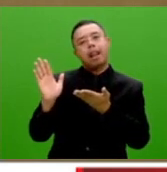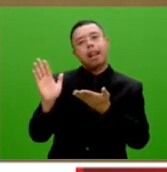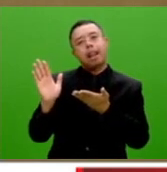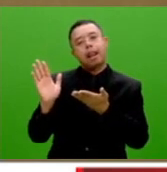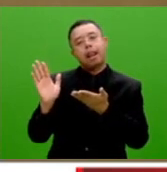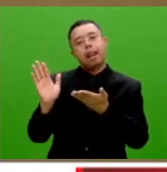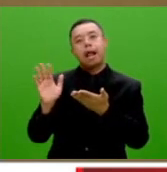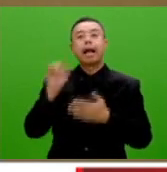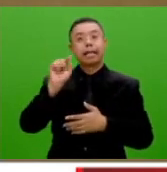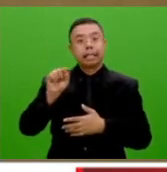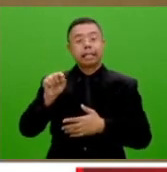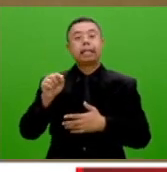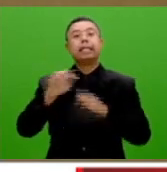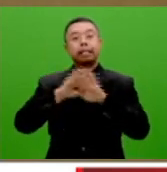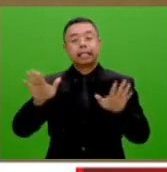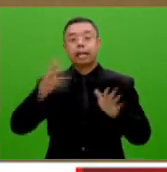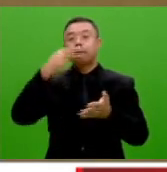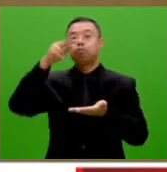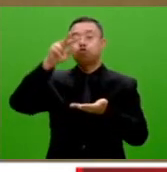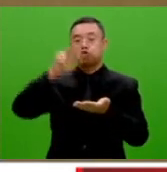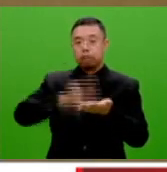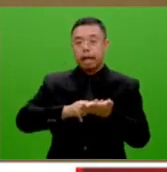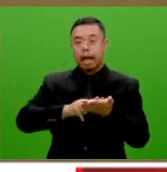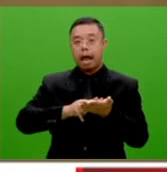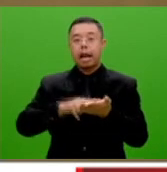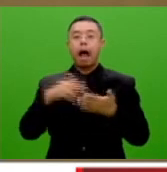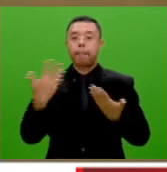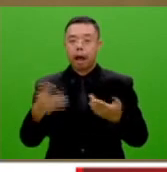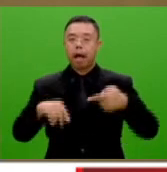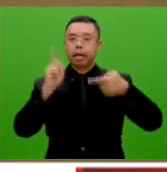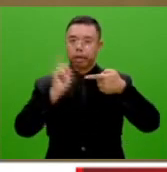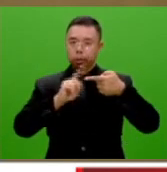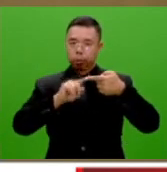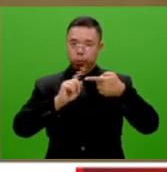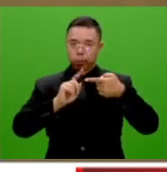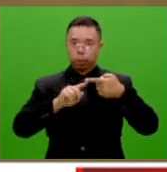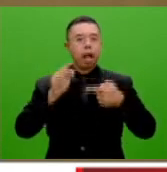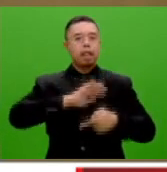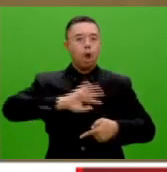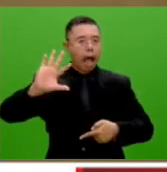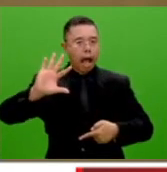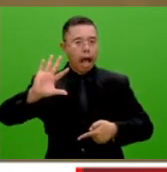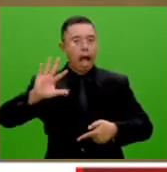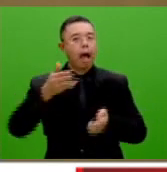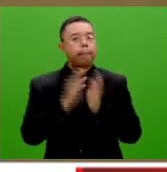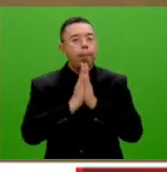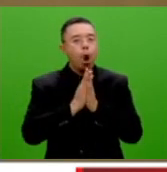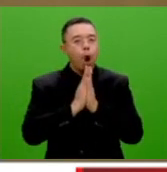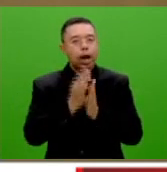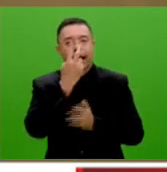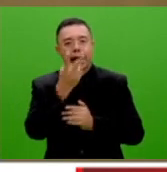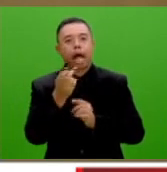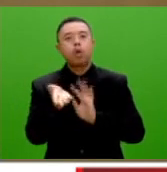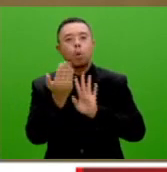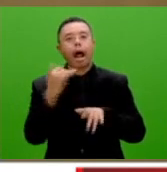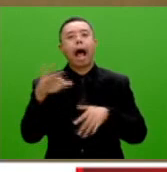Pendapat tersebut berakhir dengan amar. Amarnya 1, menolak permohonan peninjauan